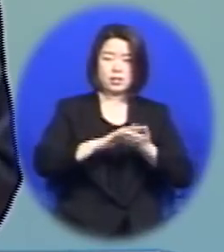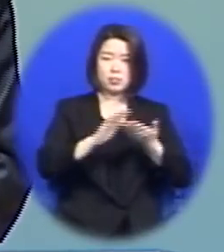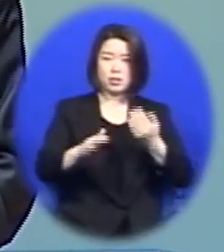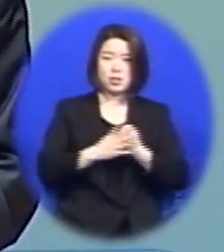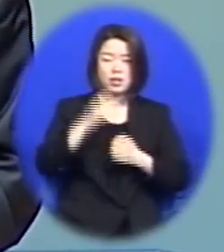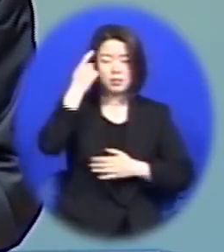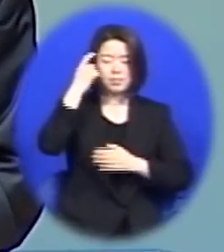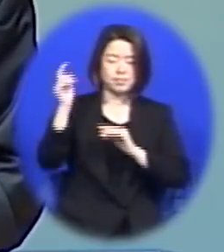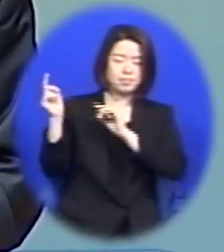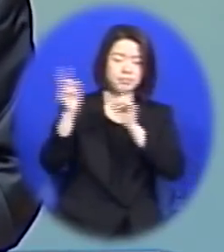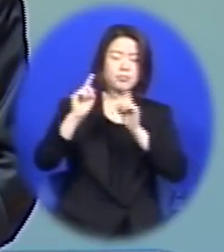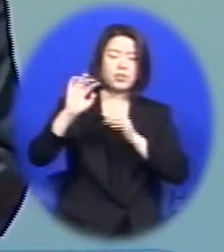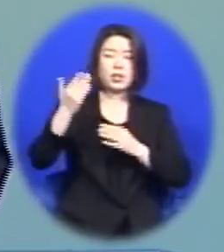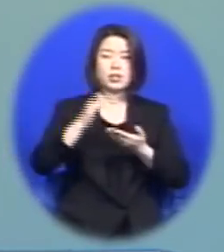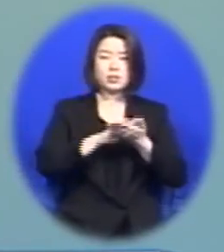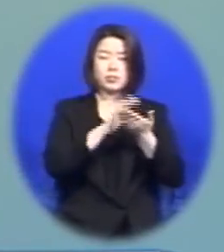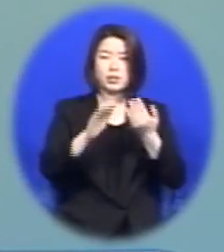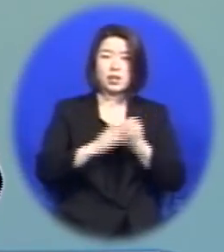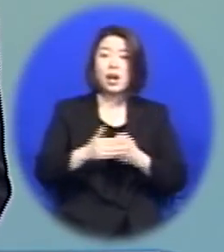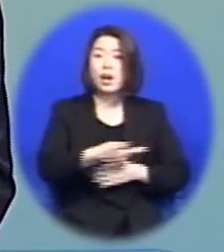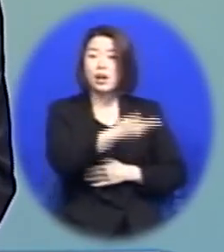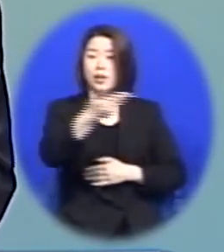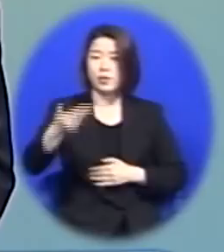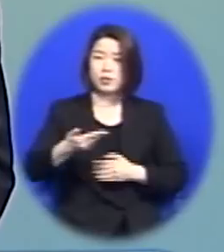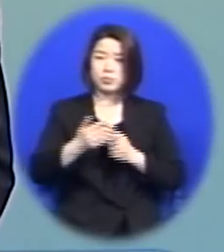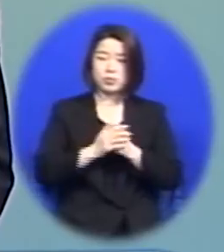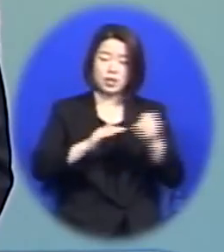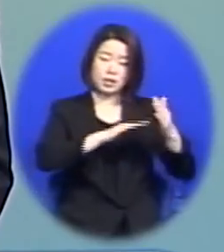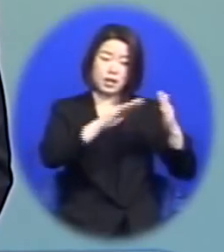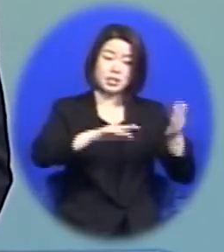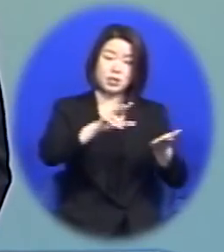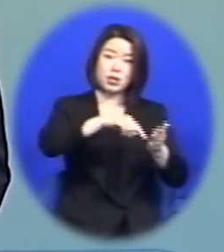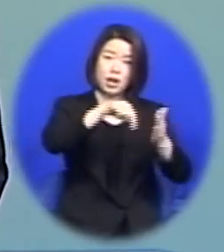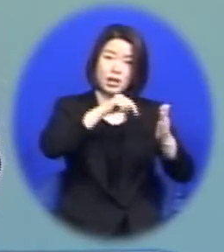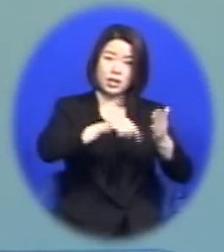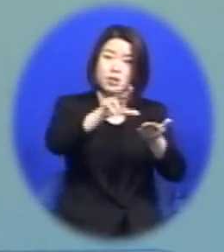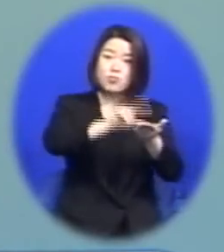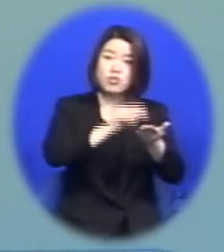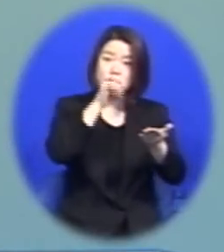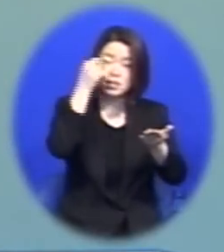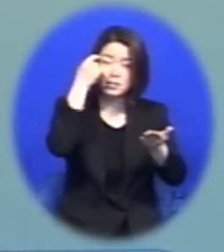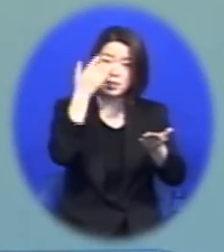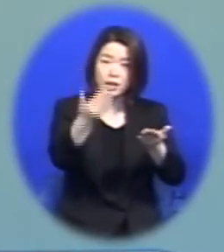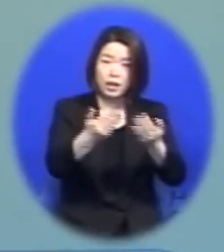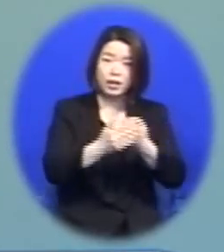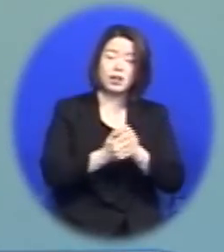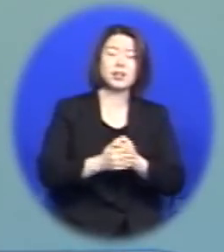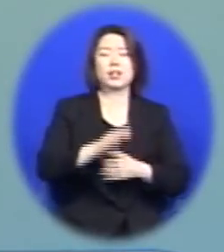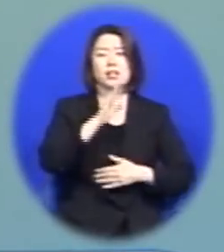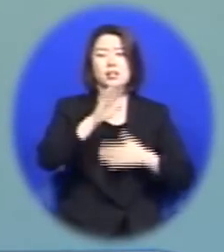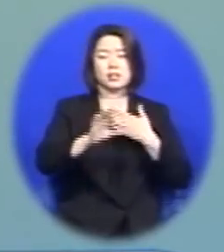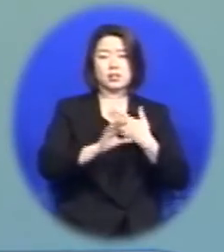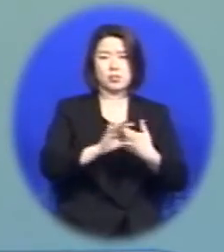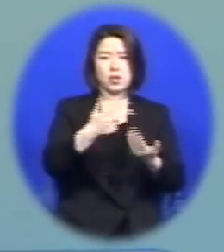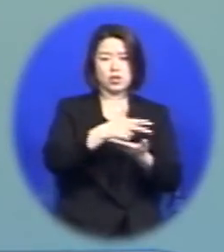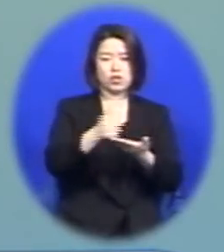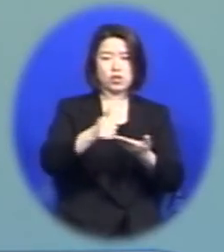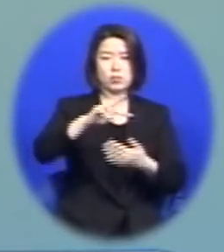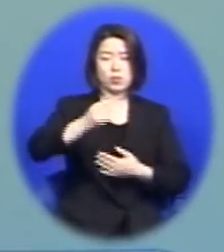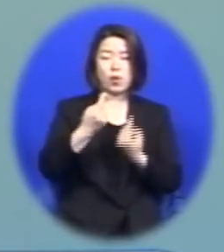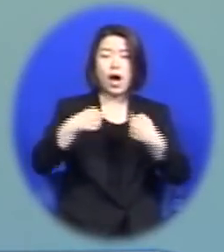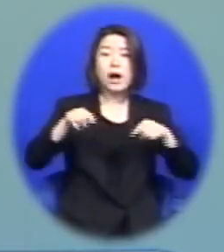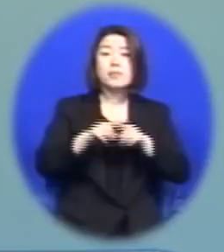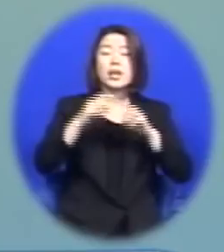정신 잘해야 되요 여러분의 가정에 문제가 있습니까 그러면 주님도 함께 계시다는